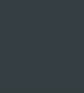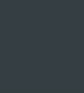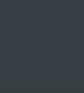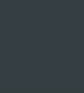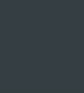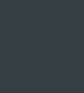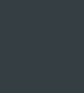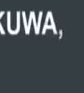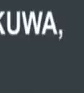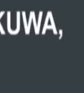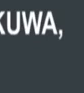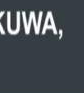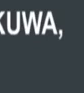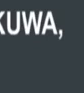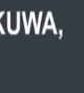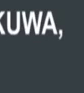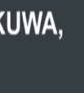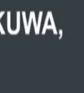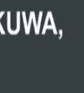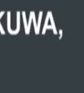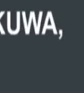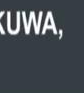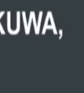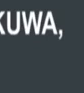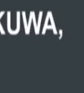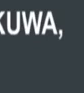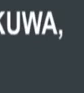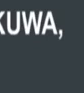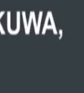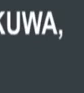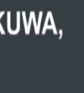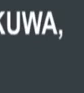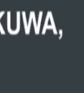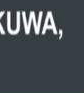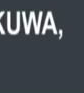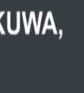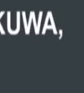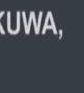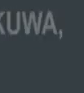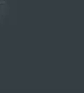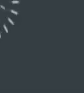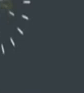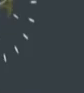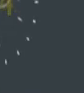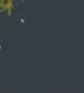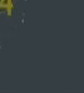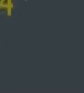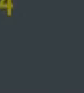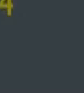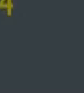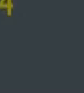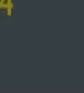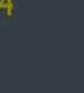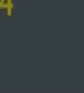kuuza viwanja. Mkurugenzi wa halmashauri ya manispaa ya Iringa anawatangazia wananchi wote kuwa anauza viwanja